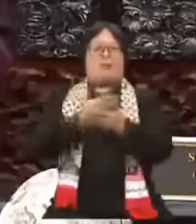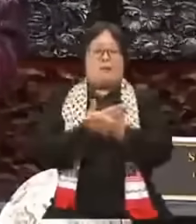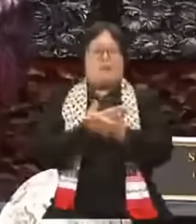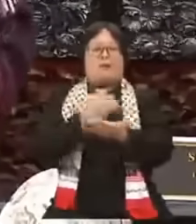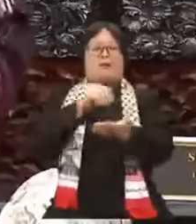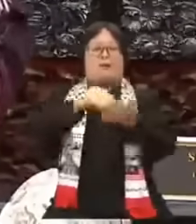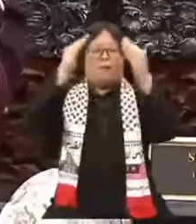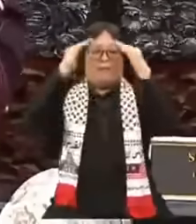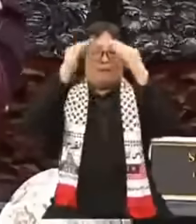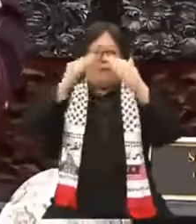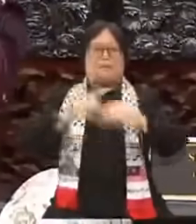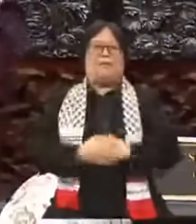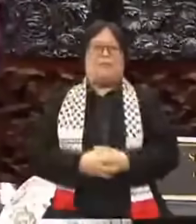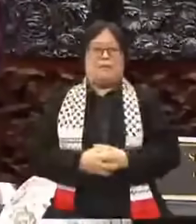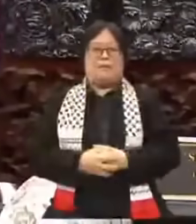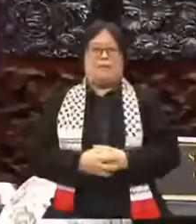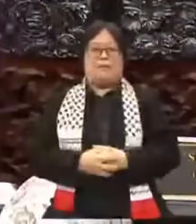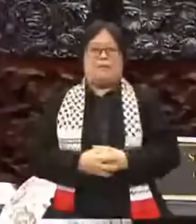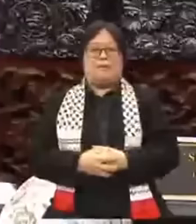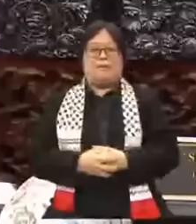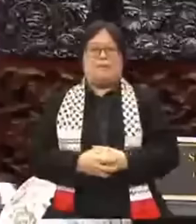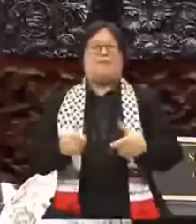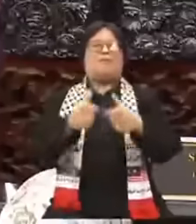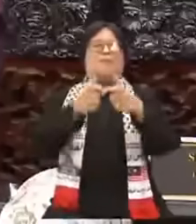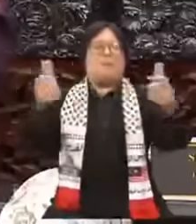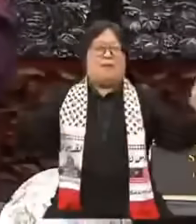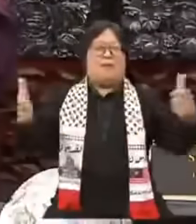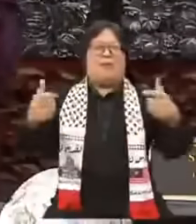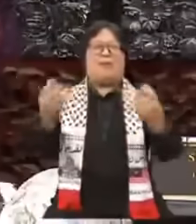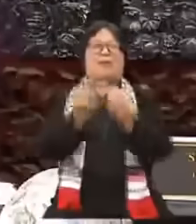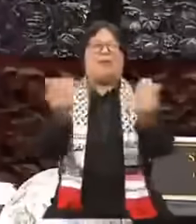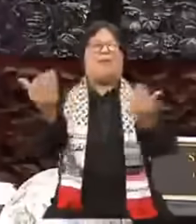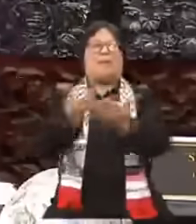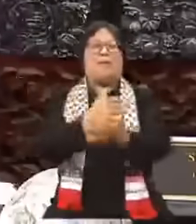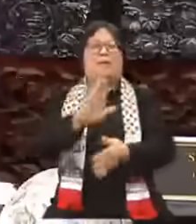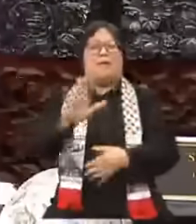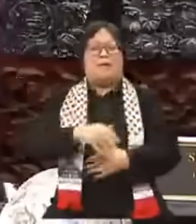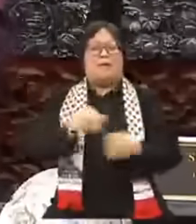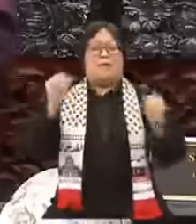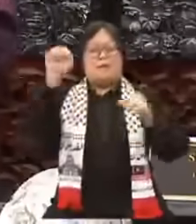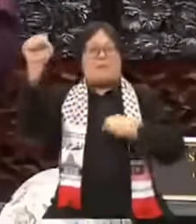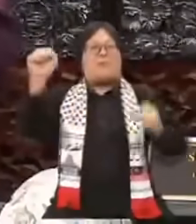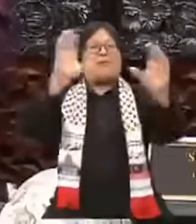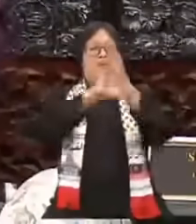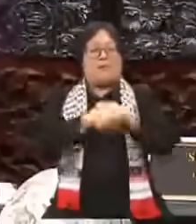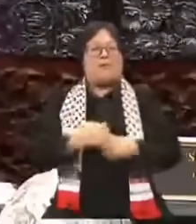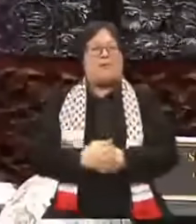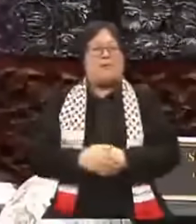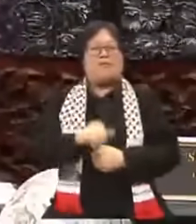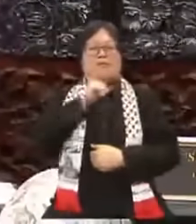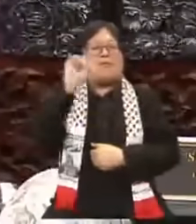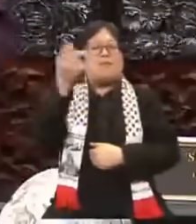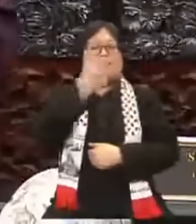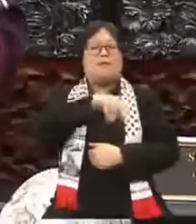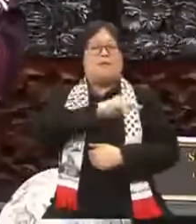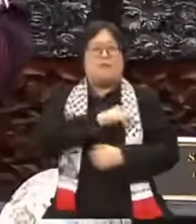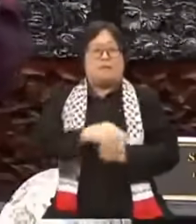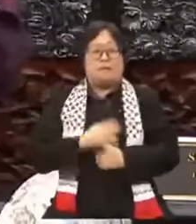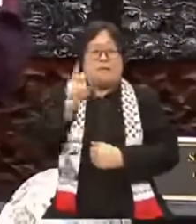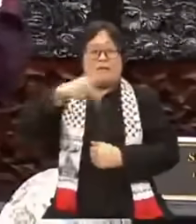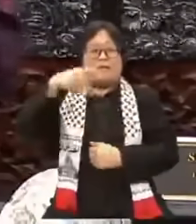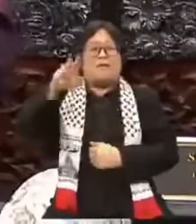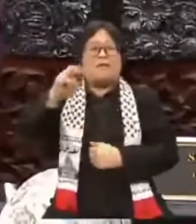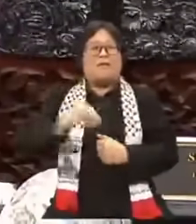di Pahang yang begitu luas tanah barunya Sabah Sarawak bukan setakat Kementerian